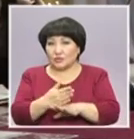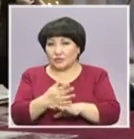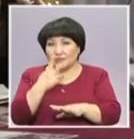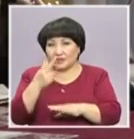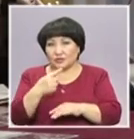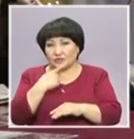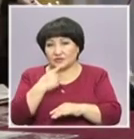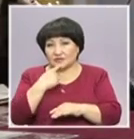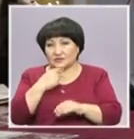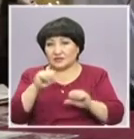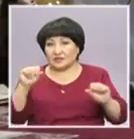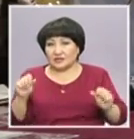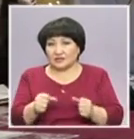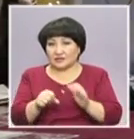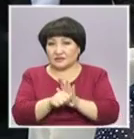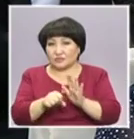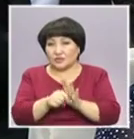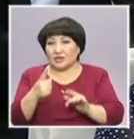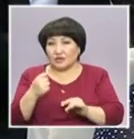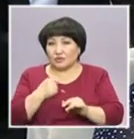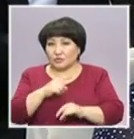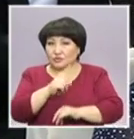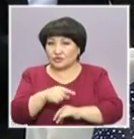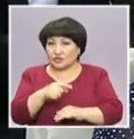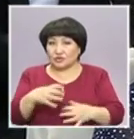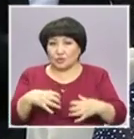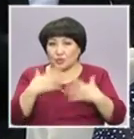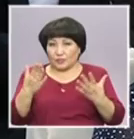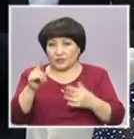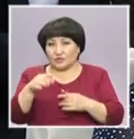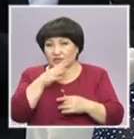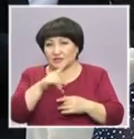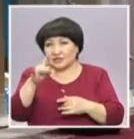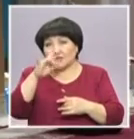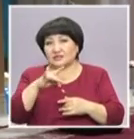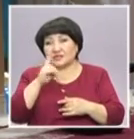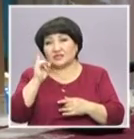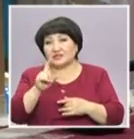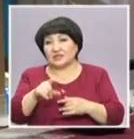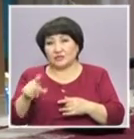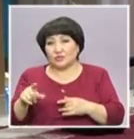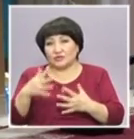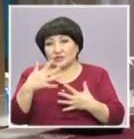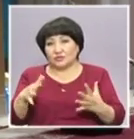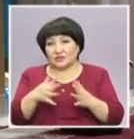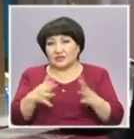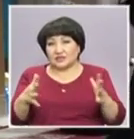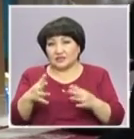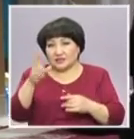қыста кеңестің қарулы күшінен қорықпай қарсылық танытқан сол кездегі қазақ жастары бүгінде елуді еңсерген ел ағалары